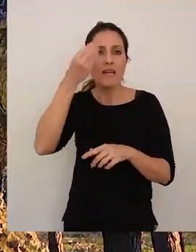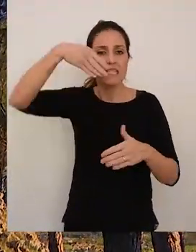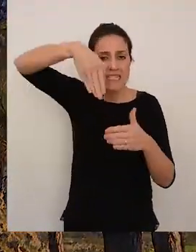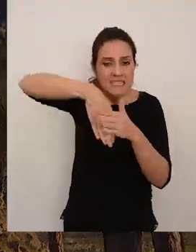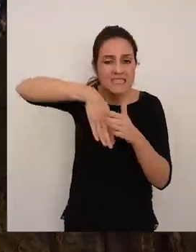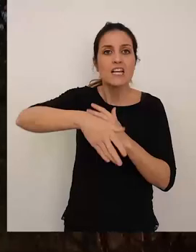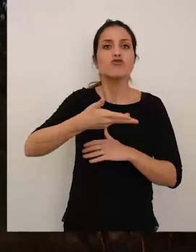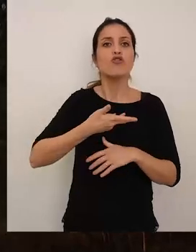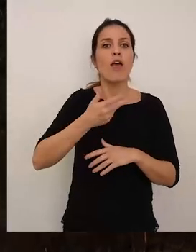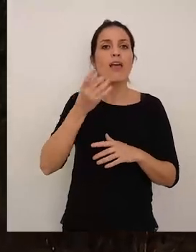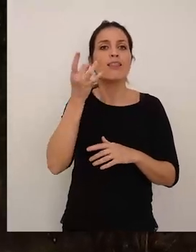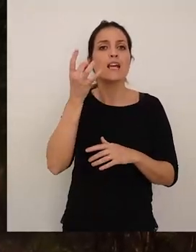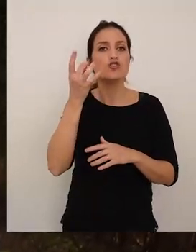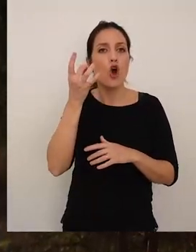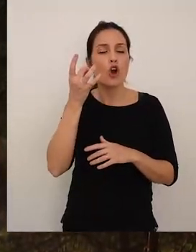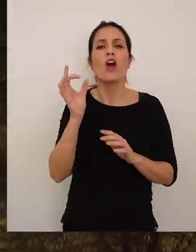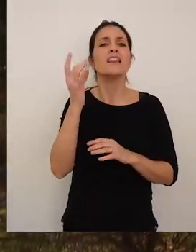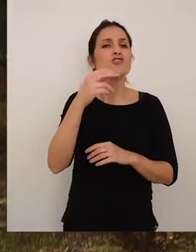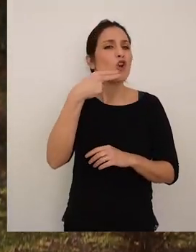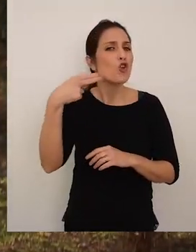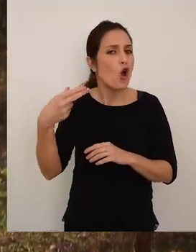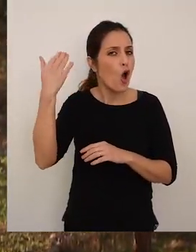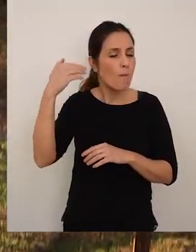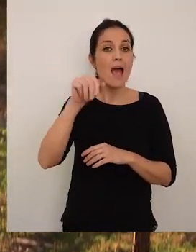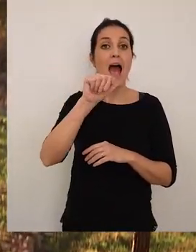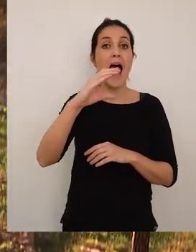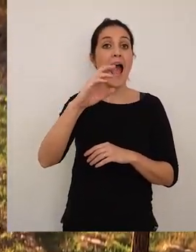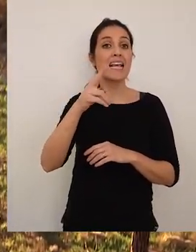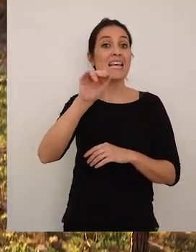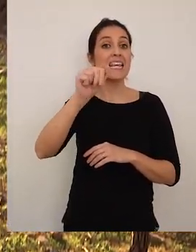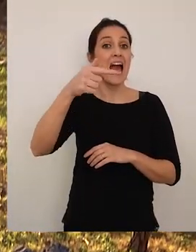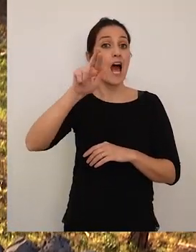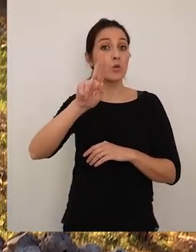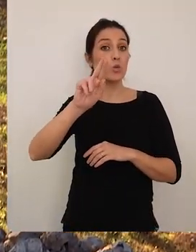ricoperti. Questa era la cosiddetta acchiatura.